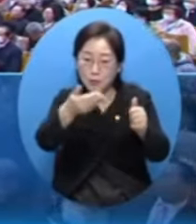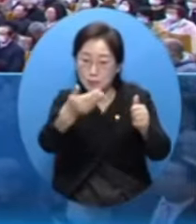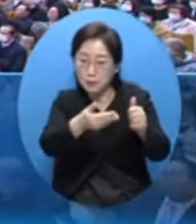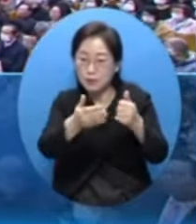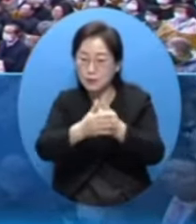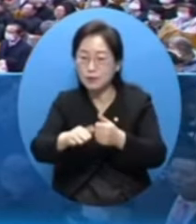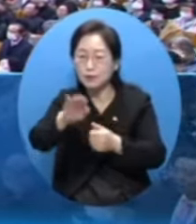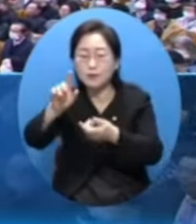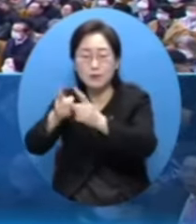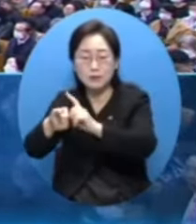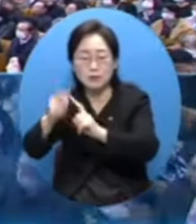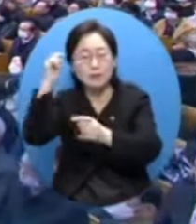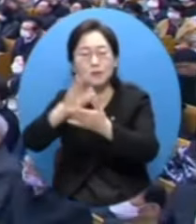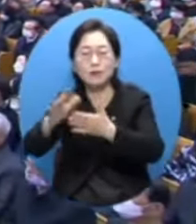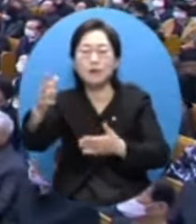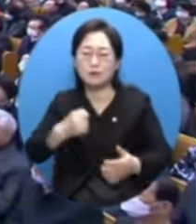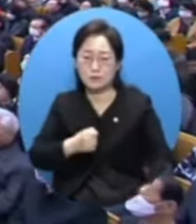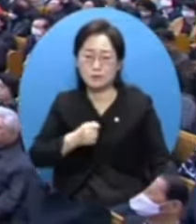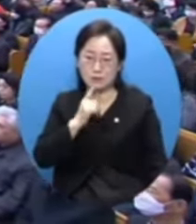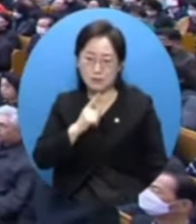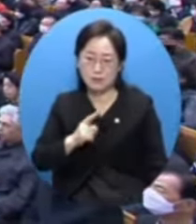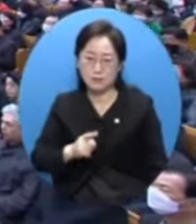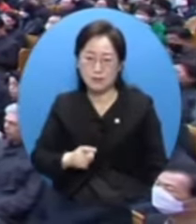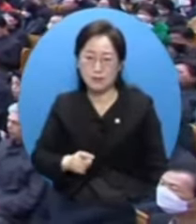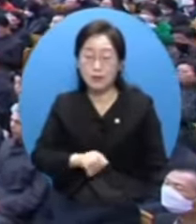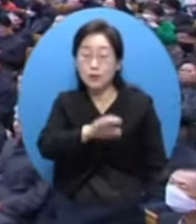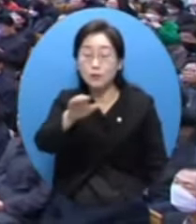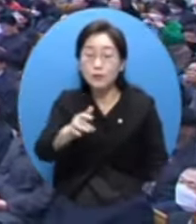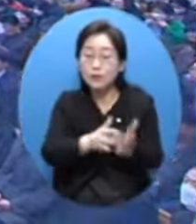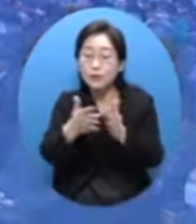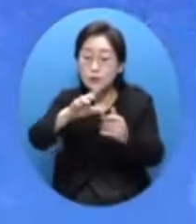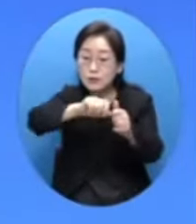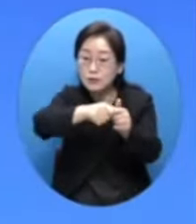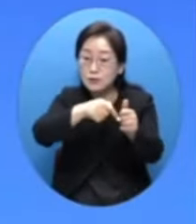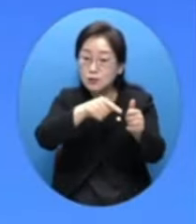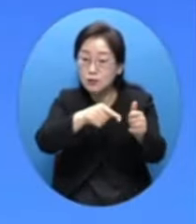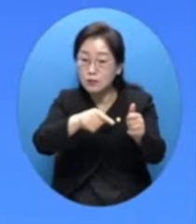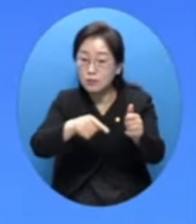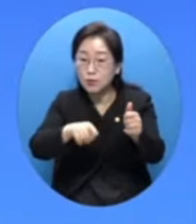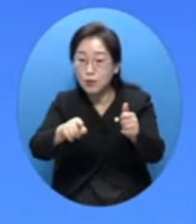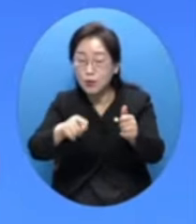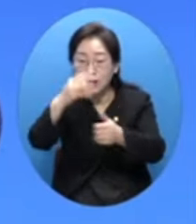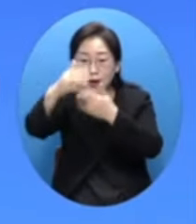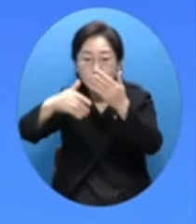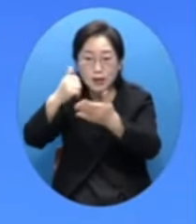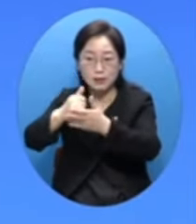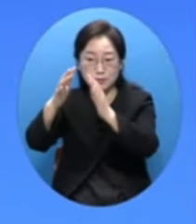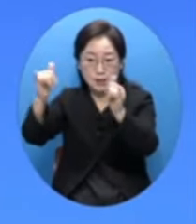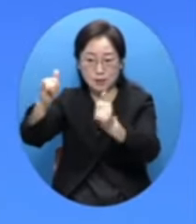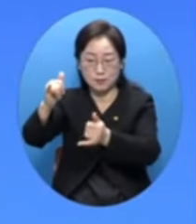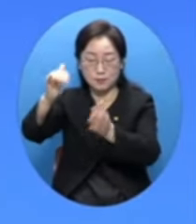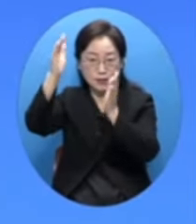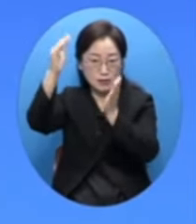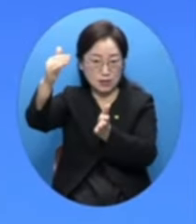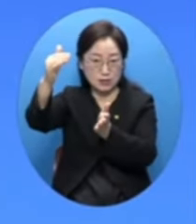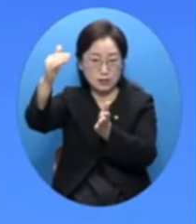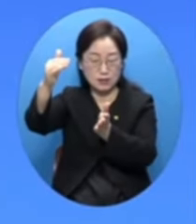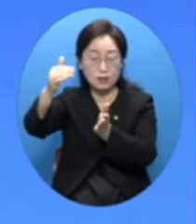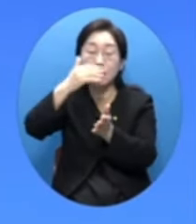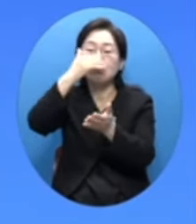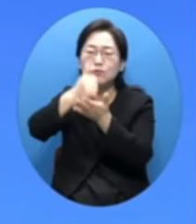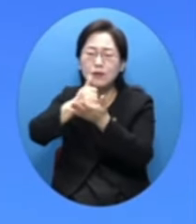말씀합니다 예수님의 그 징계가 하나님과 인간 사이에 있던 모든 죄로